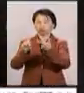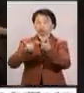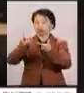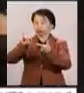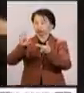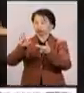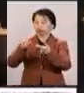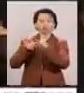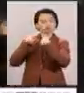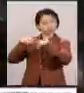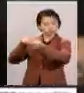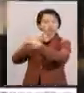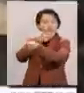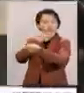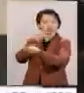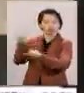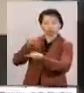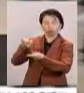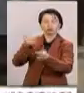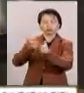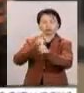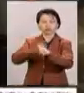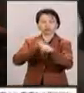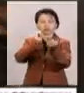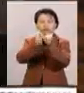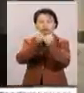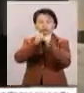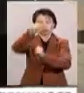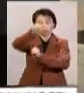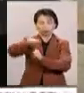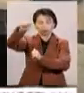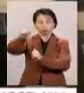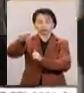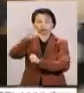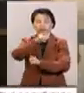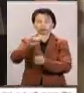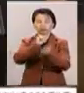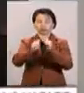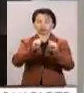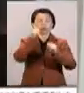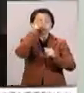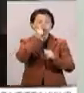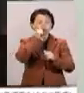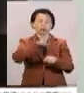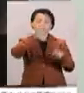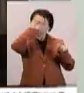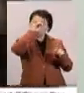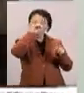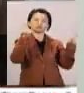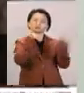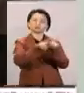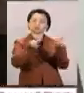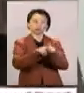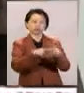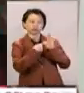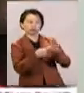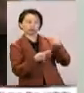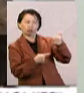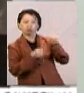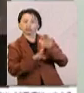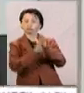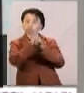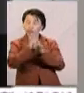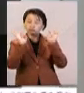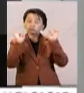Azman, masih muda dan kali pertama beraksi di Sukan Asia. Bukan sahaja skuad wanita tetapi skuad lelaki juga mempamerkan prestasi